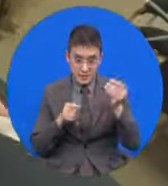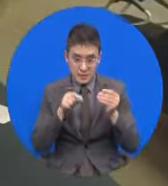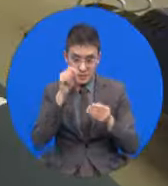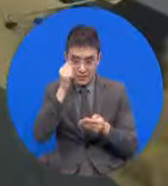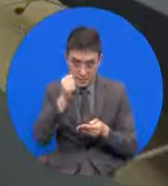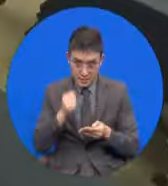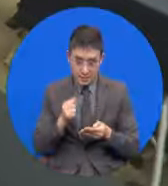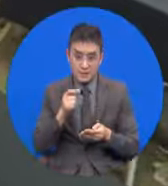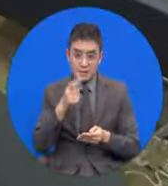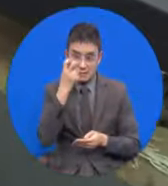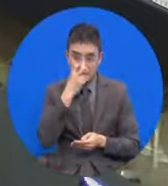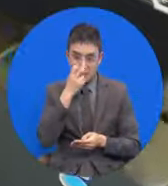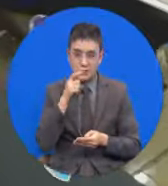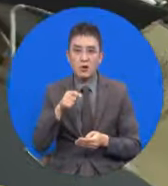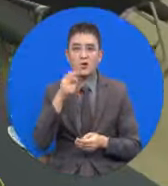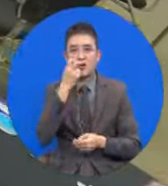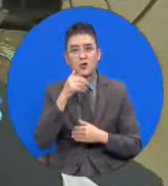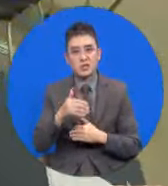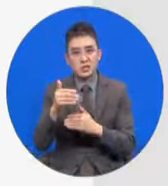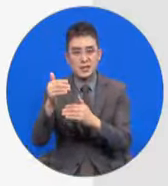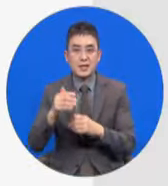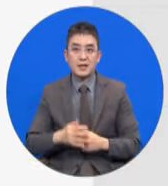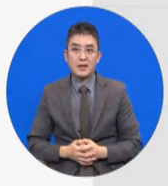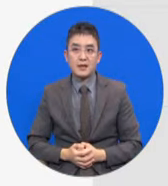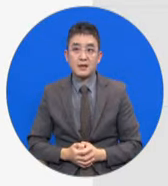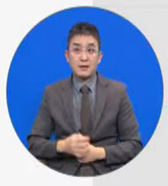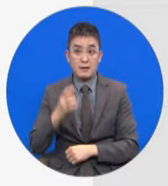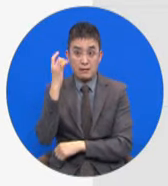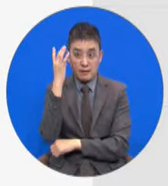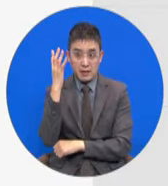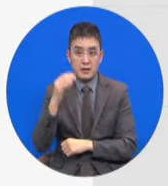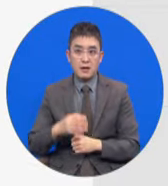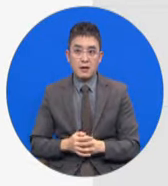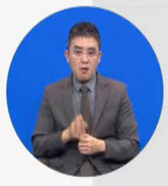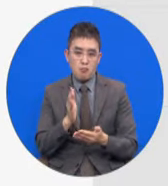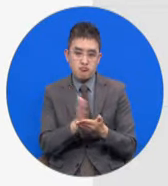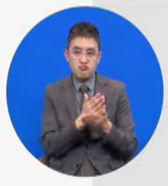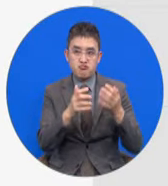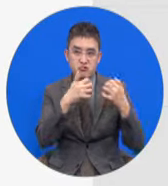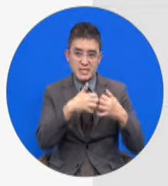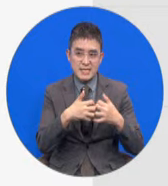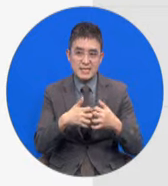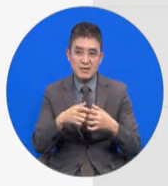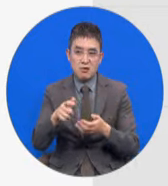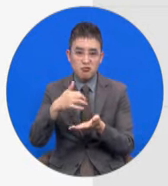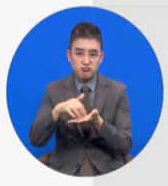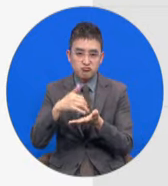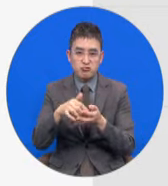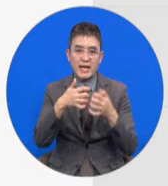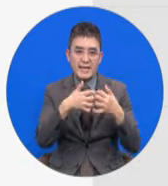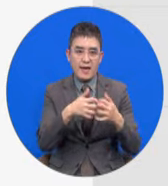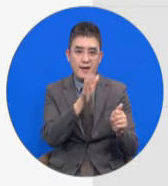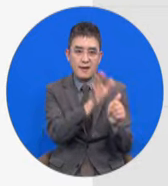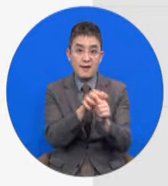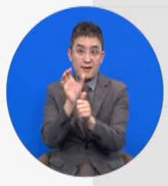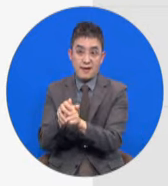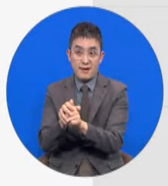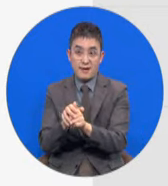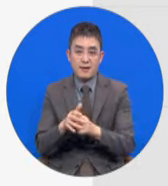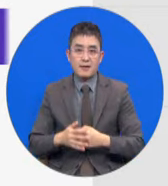분류됐는지 점검하는 수검표 절차입니다. 기존에는 투표지가 분류기와 심사계수기를 차례로 통과하는 게